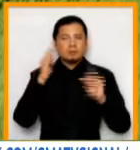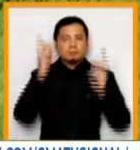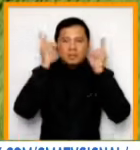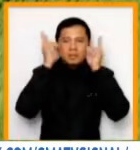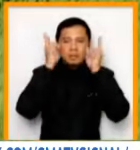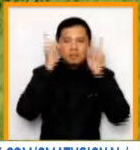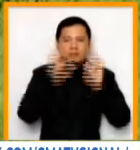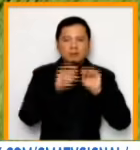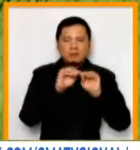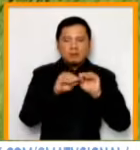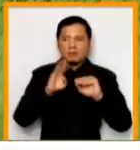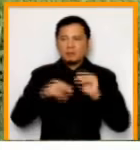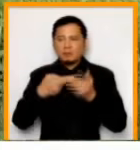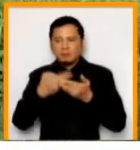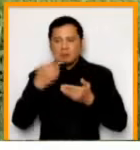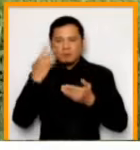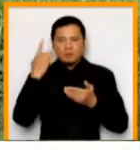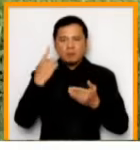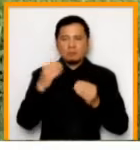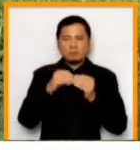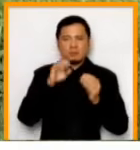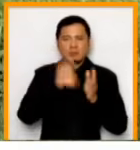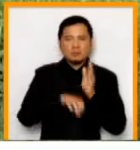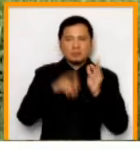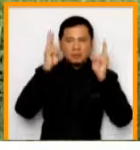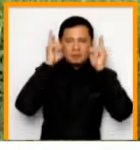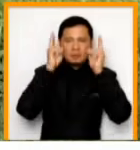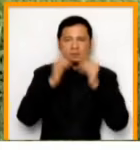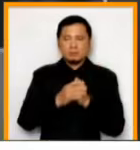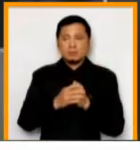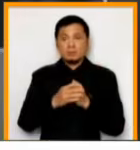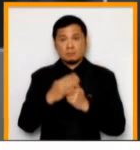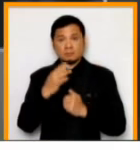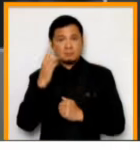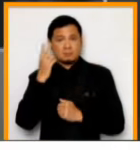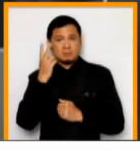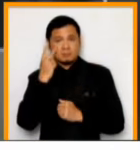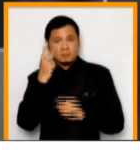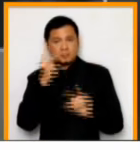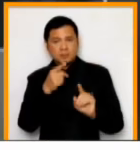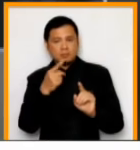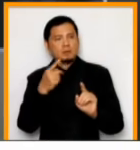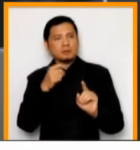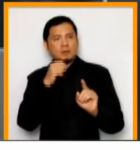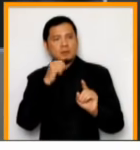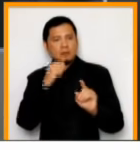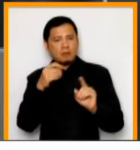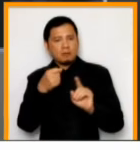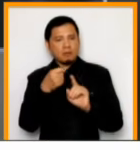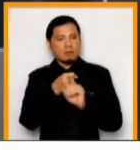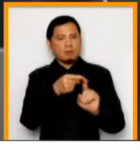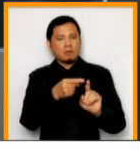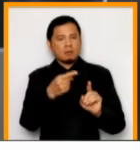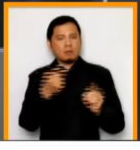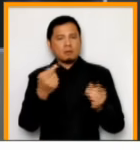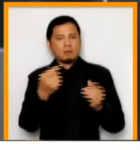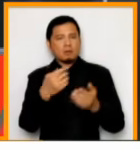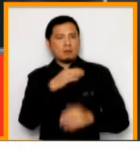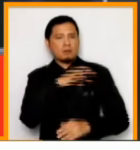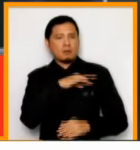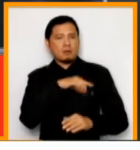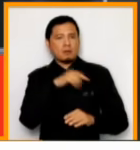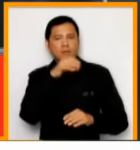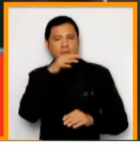ng palasyo, iingatan naman nila na hindi maapektuhan ang kita ng mga magsasaka. Aantay muna po natin na matapos ang harvest nang sa ganon,